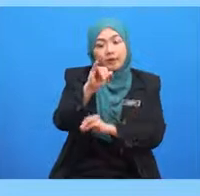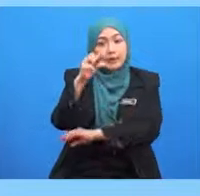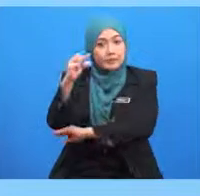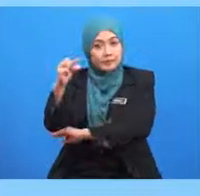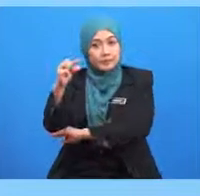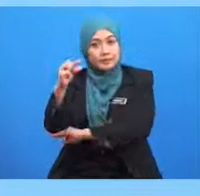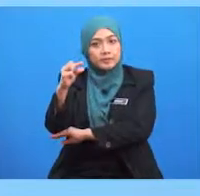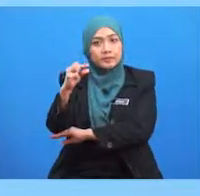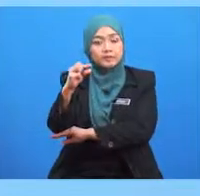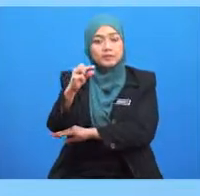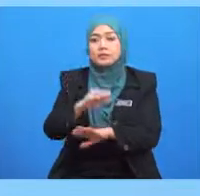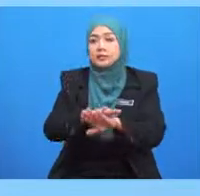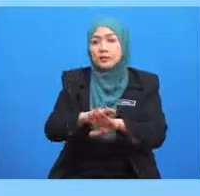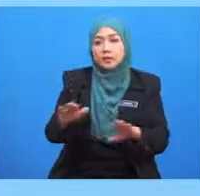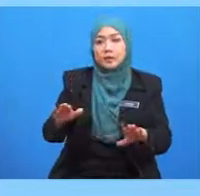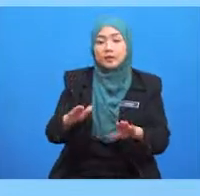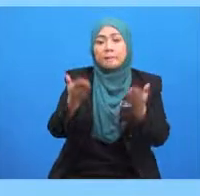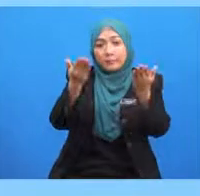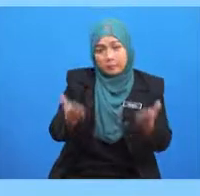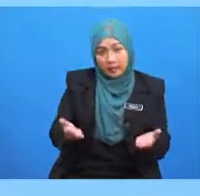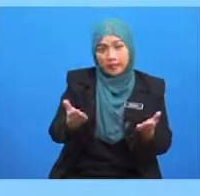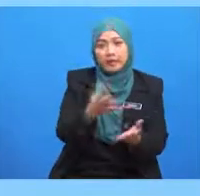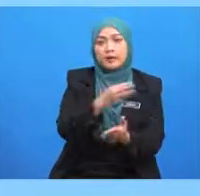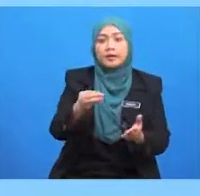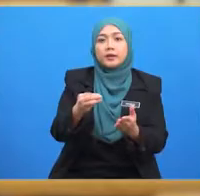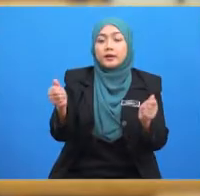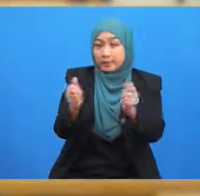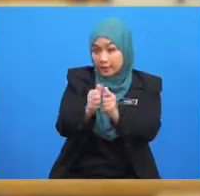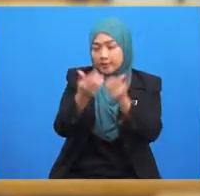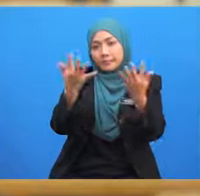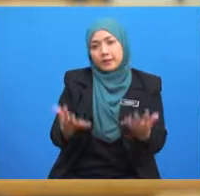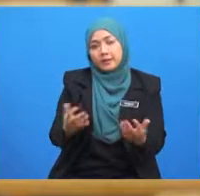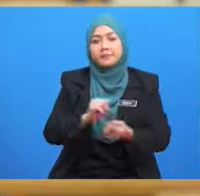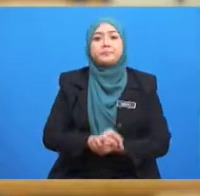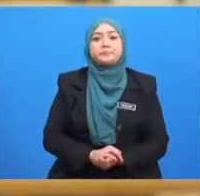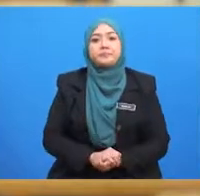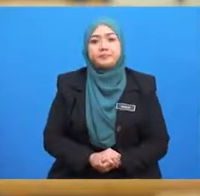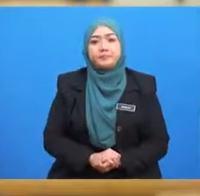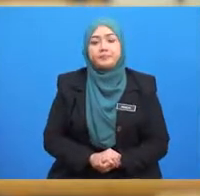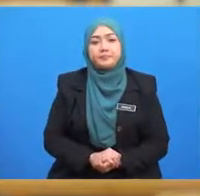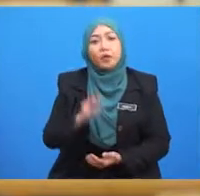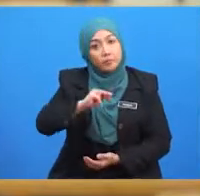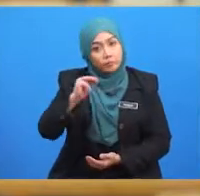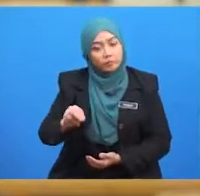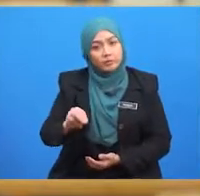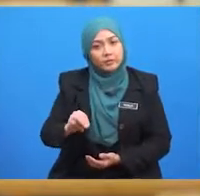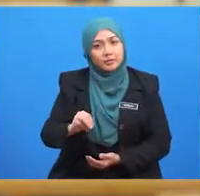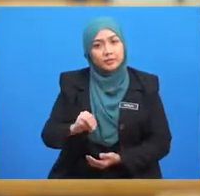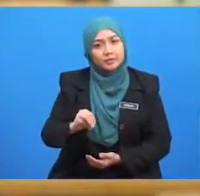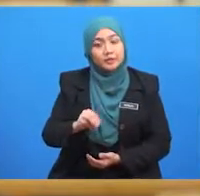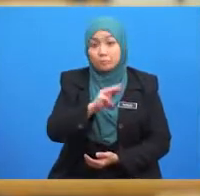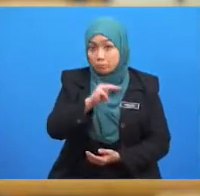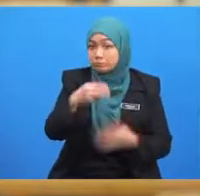tanpa pemberat dan dengan pemberat Baiklah murid-murid Anda sudah